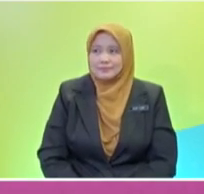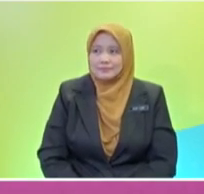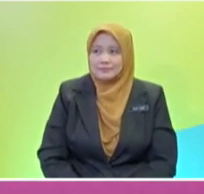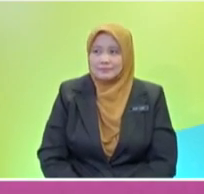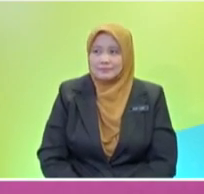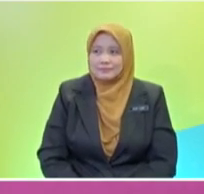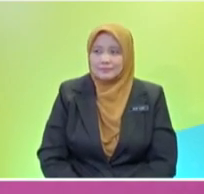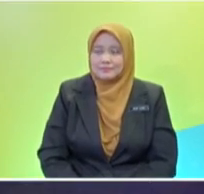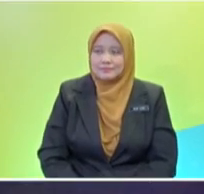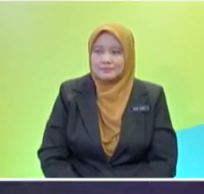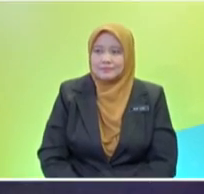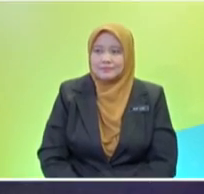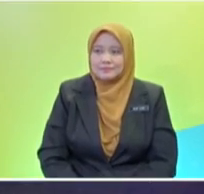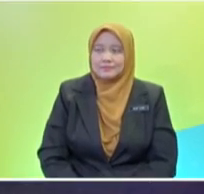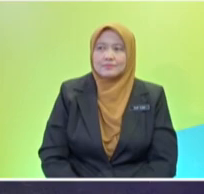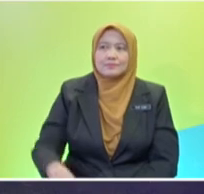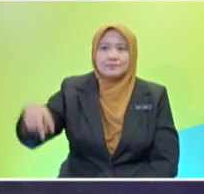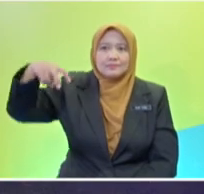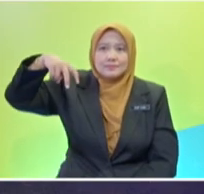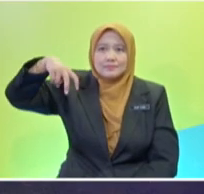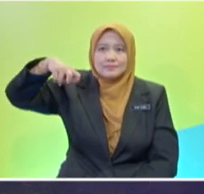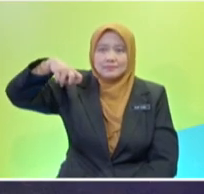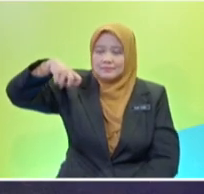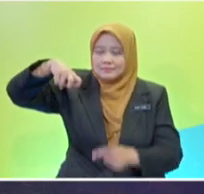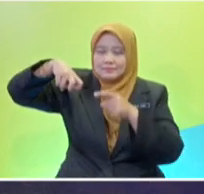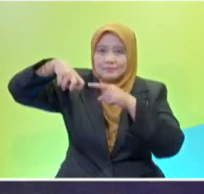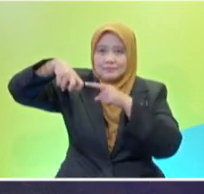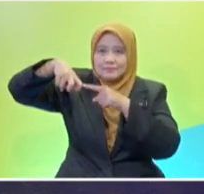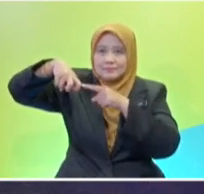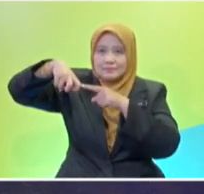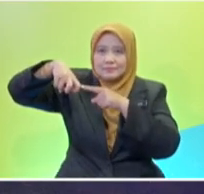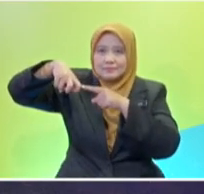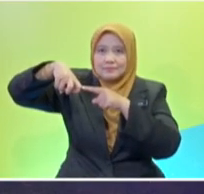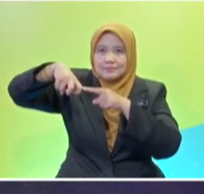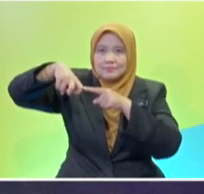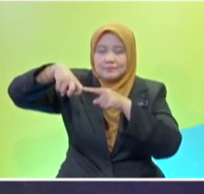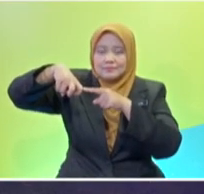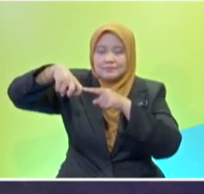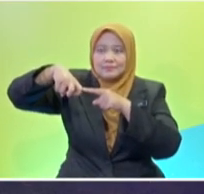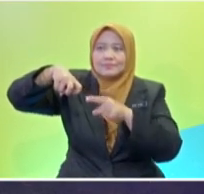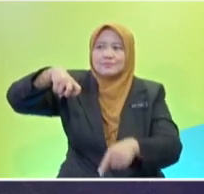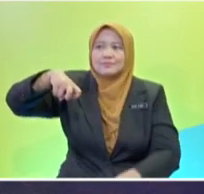di kawasan ini yang kita boleh ee bengkokkan gitu sama kaki ini